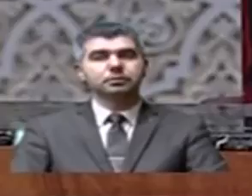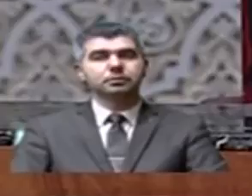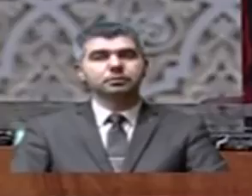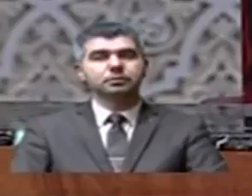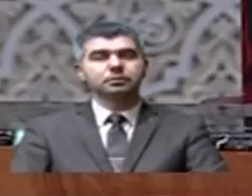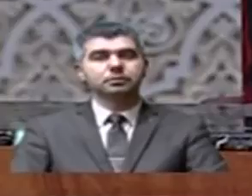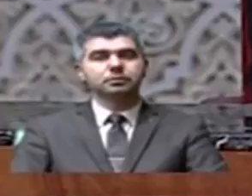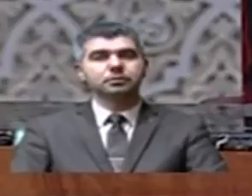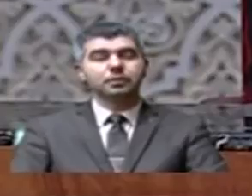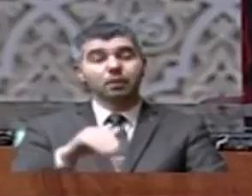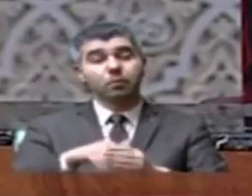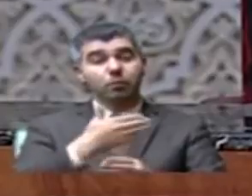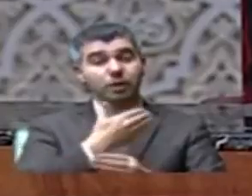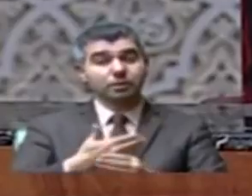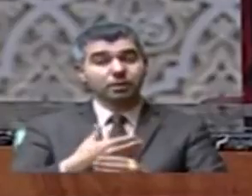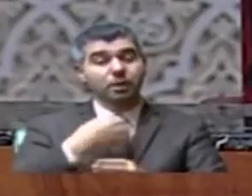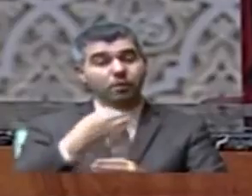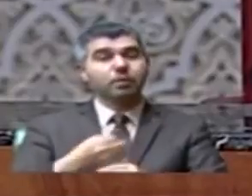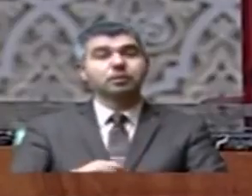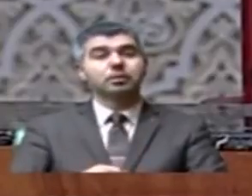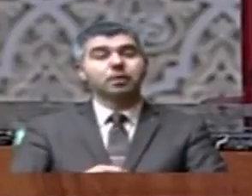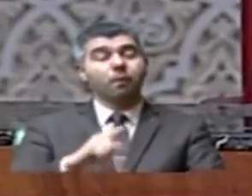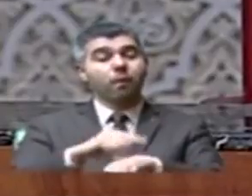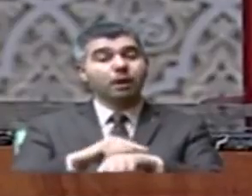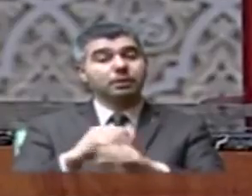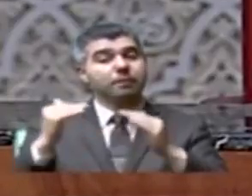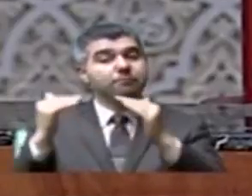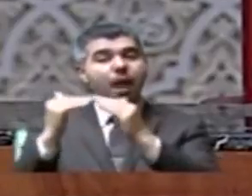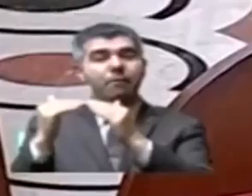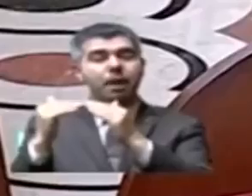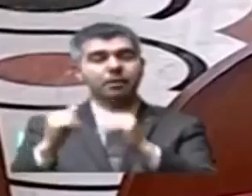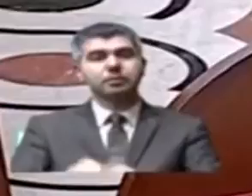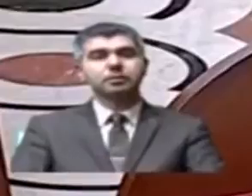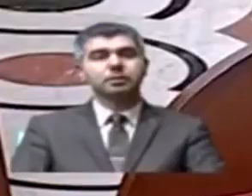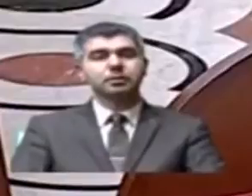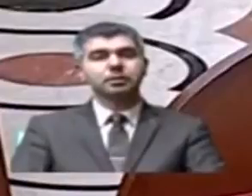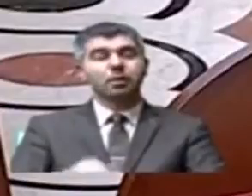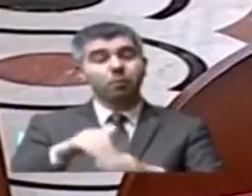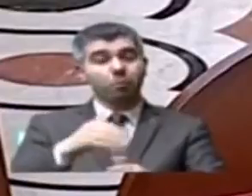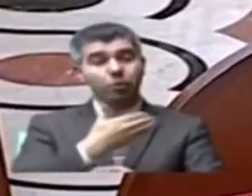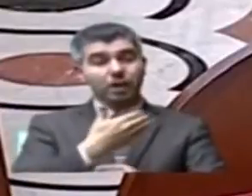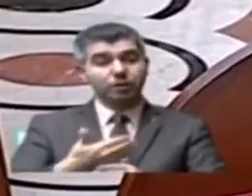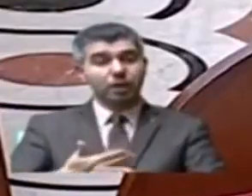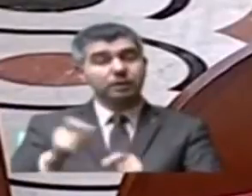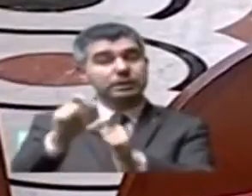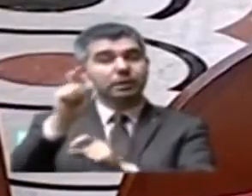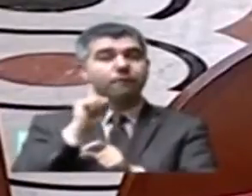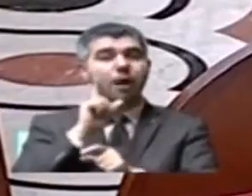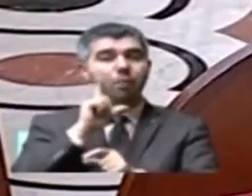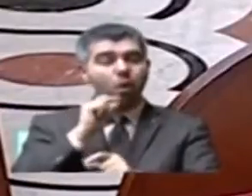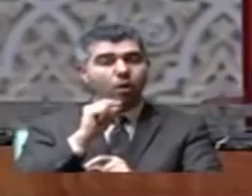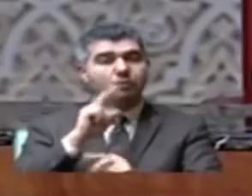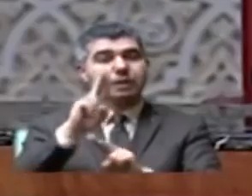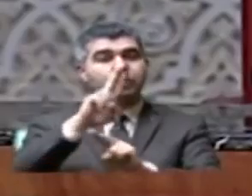السيد المستشار المحترم الله يخليكم. هناك وقت موزع بالعدالة. السيد المستشار أو السيدة المستشارة